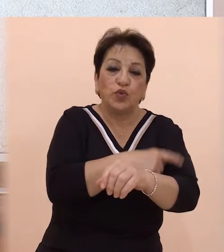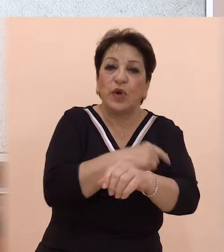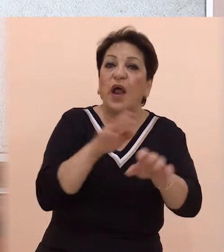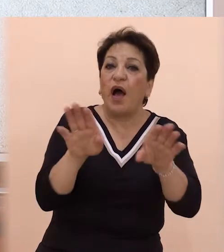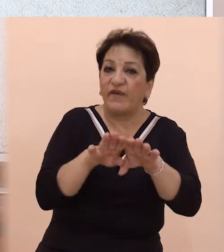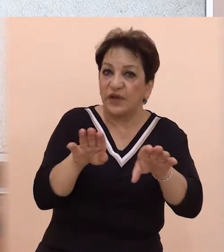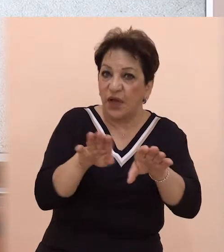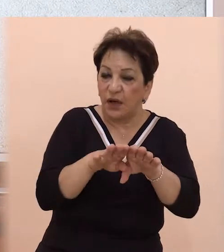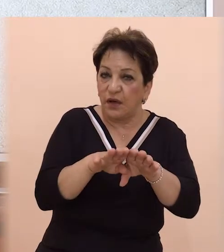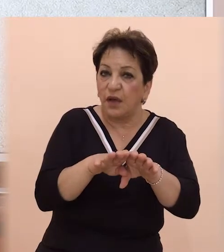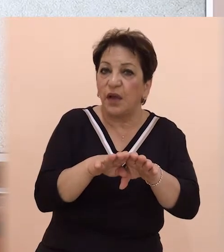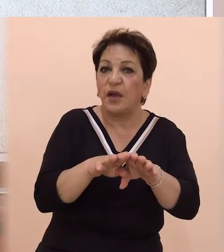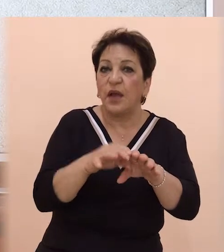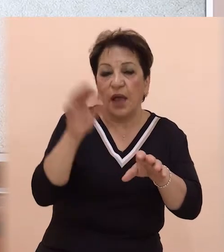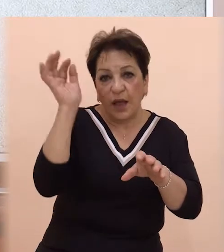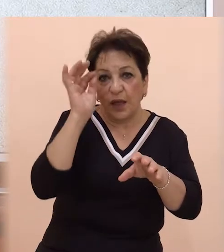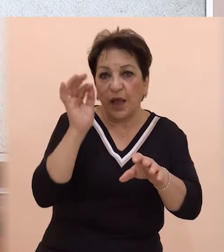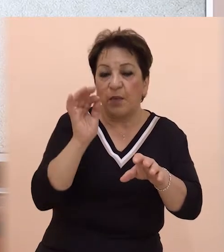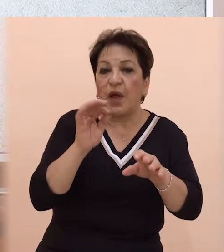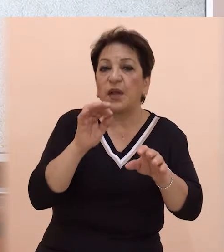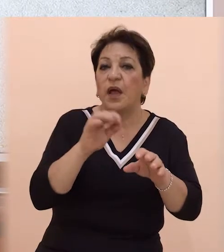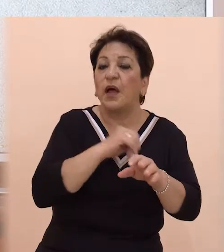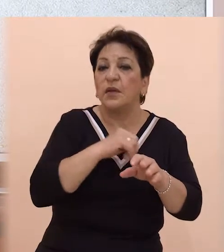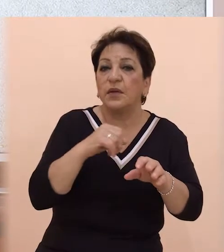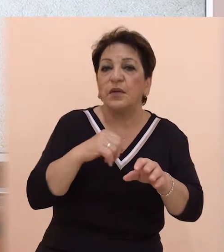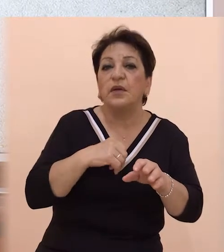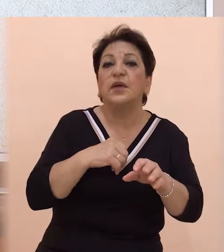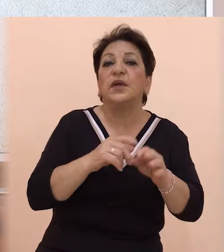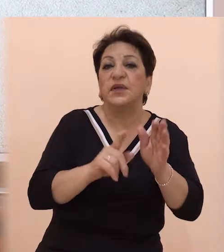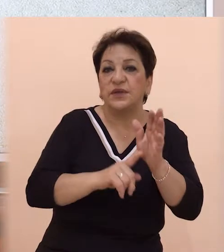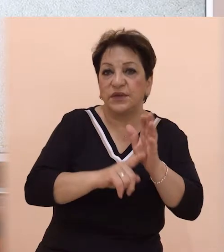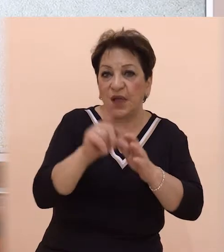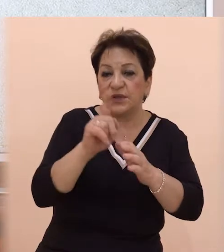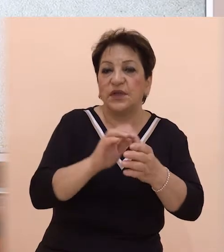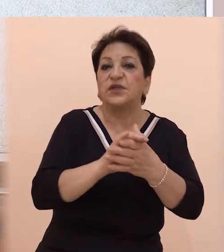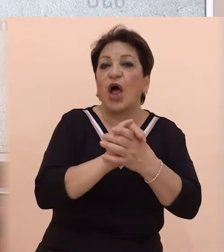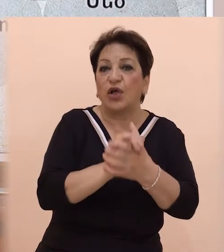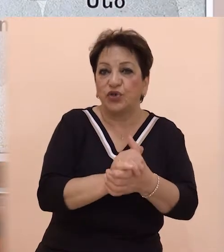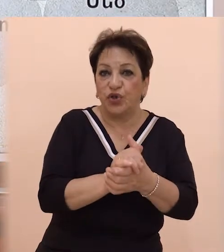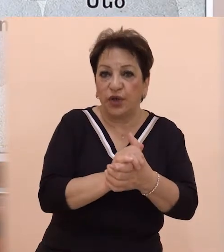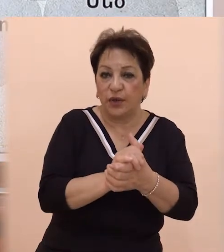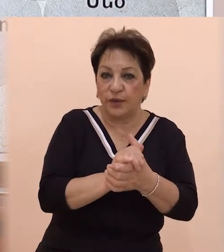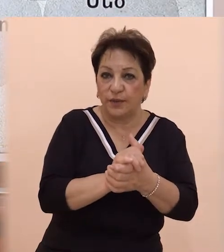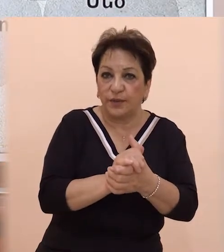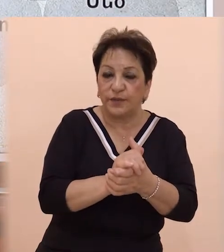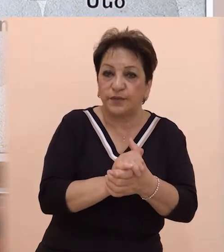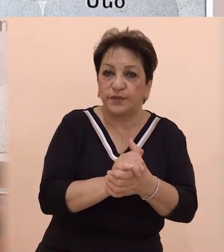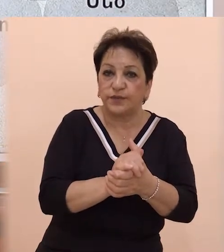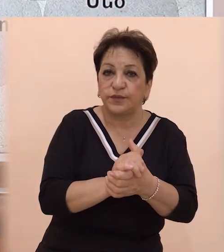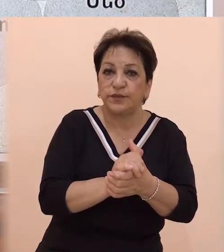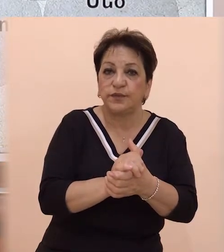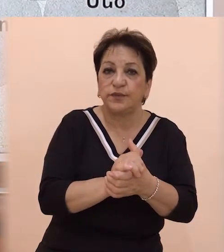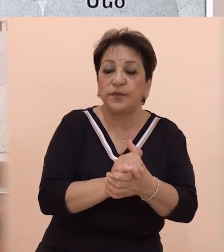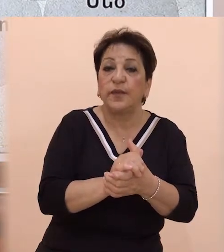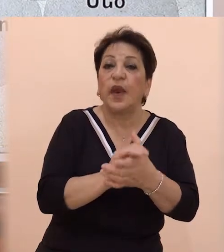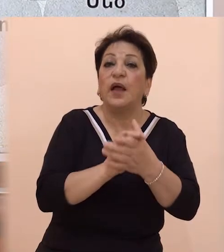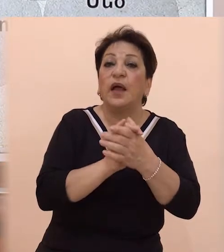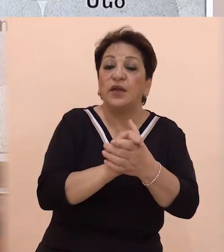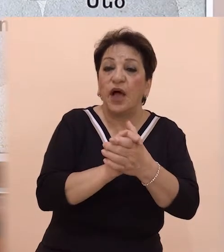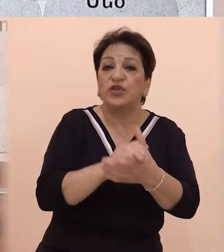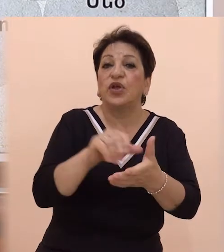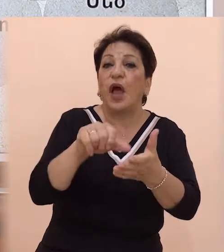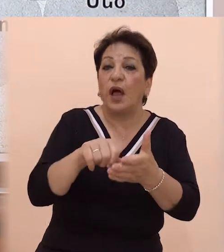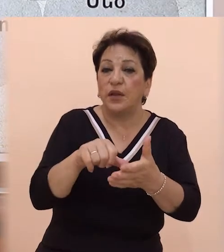հավասարակշրությունը գերմանիայի նախաձերումթյամբ ստեղցեց դաշինք։ Դաշինքի